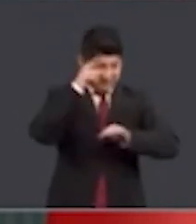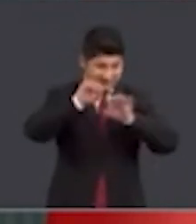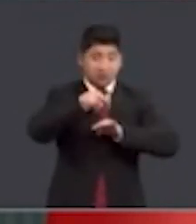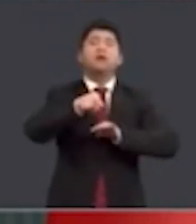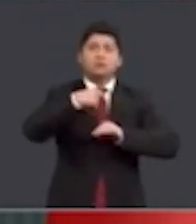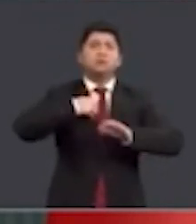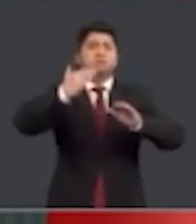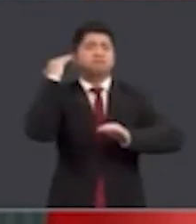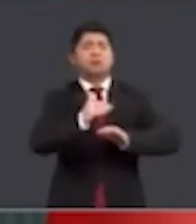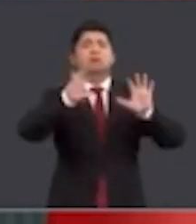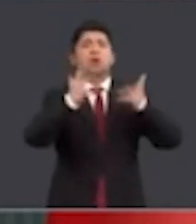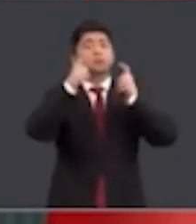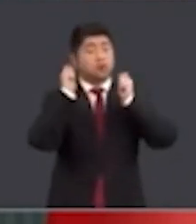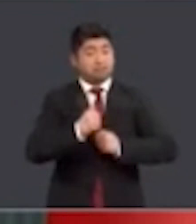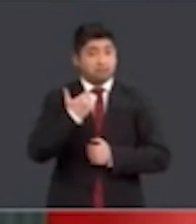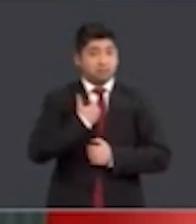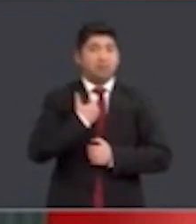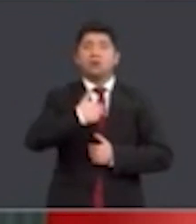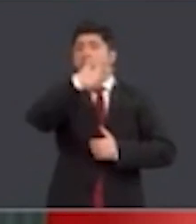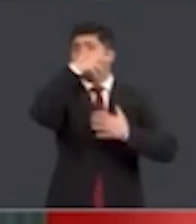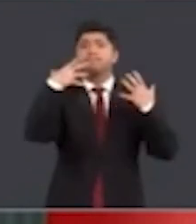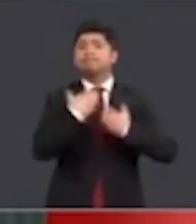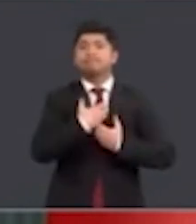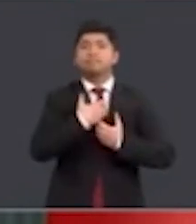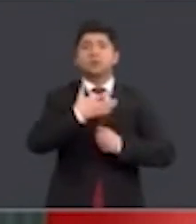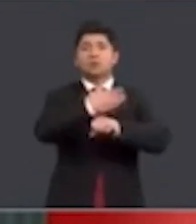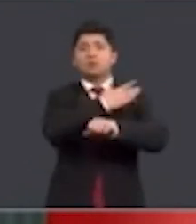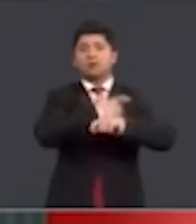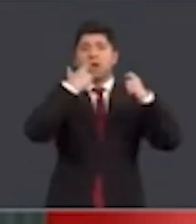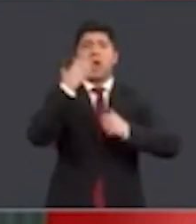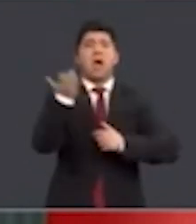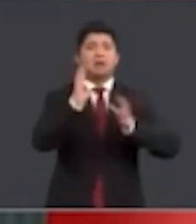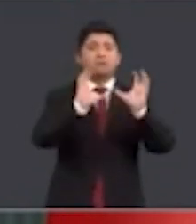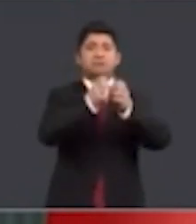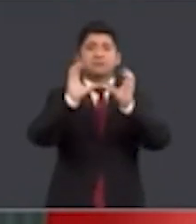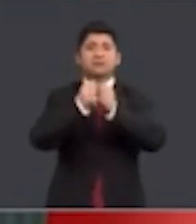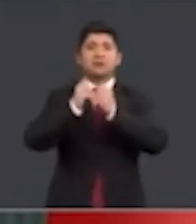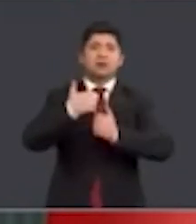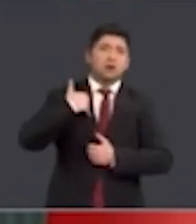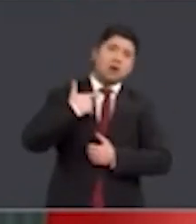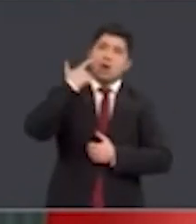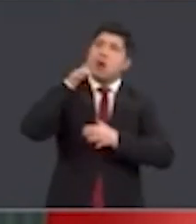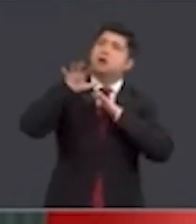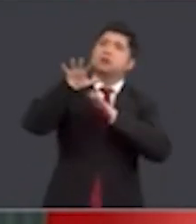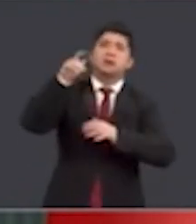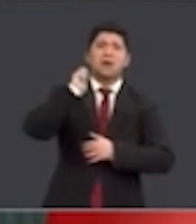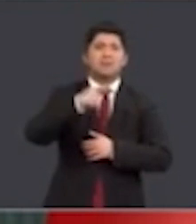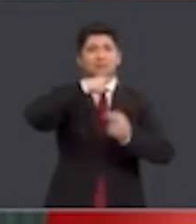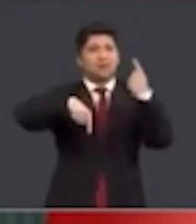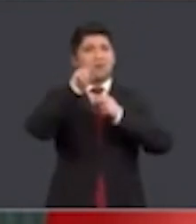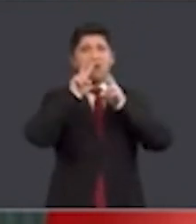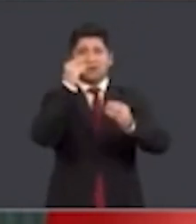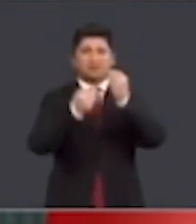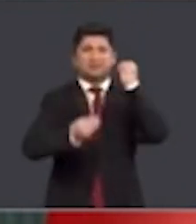bozacağız. En büyük üzüntümüz, ülkemizde hala çetelerden medet umacak kadar